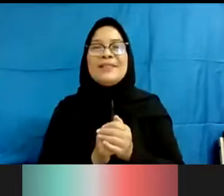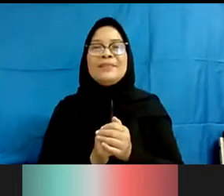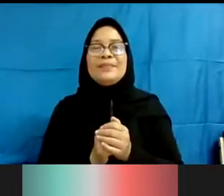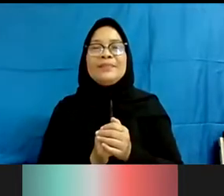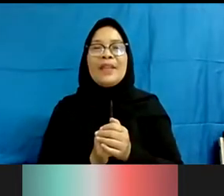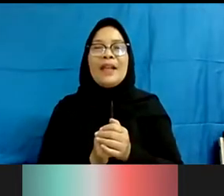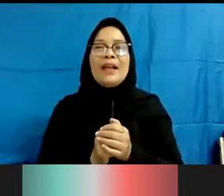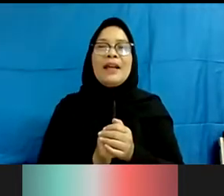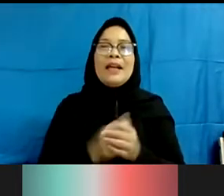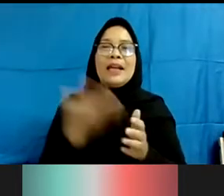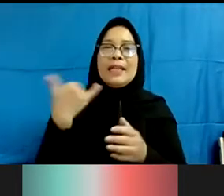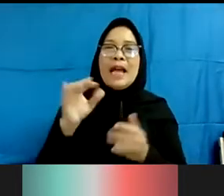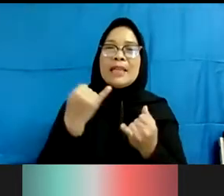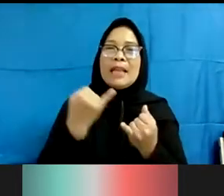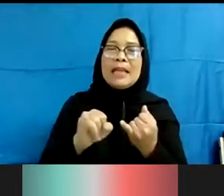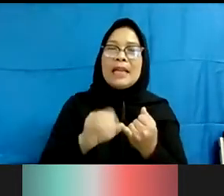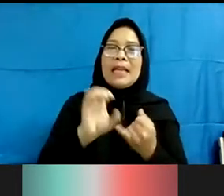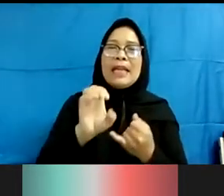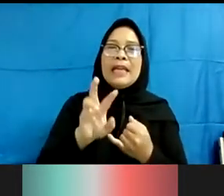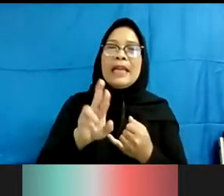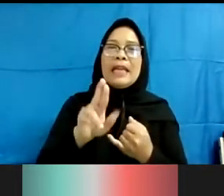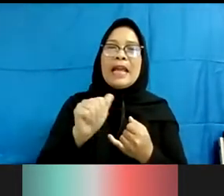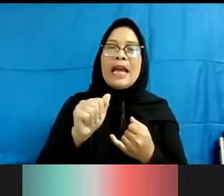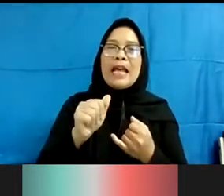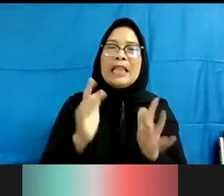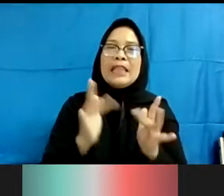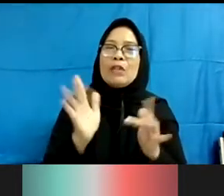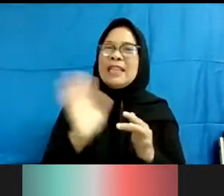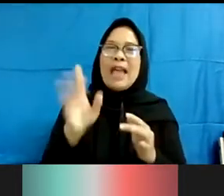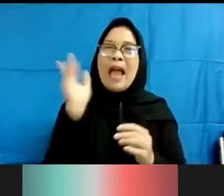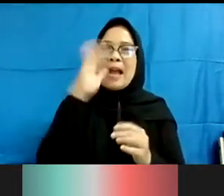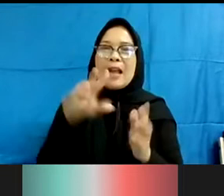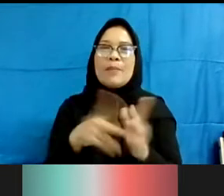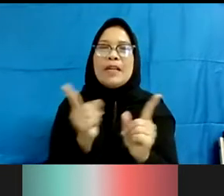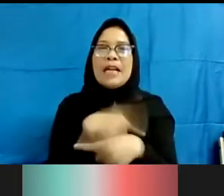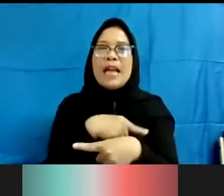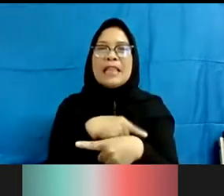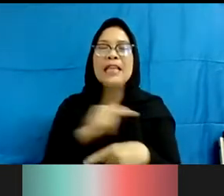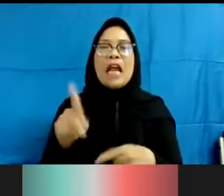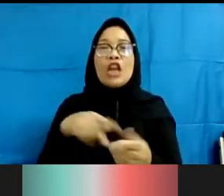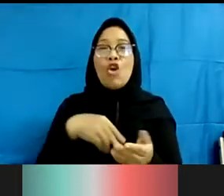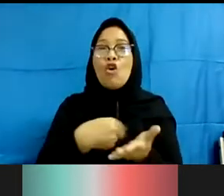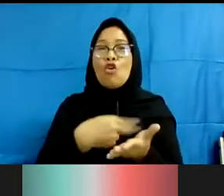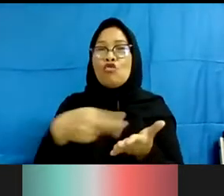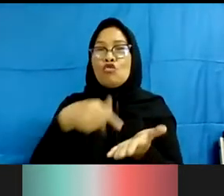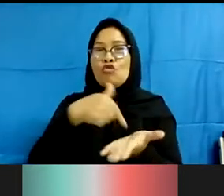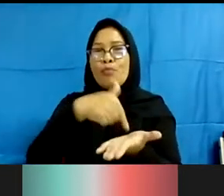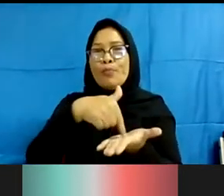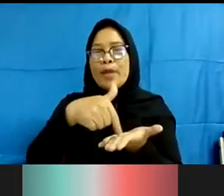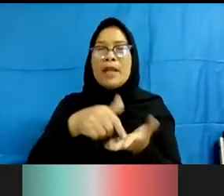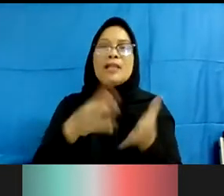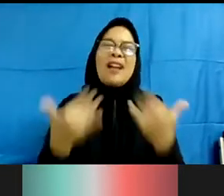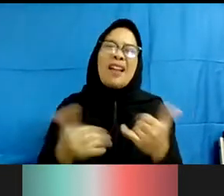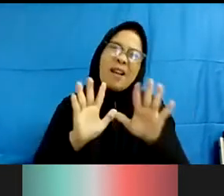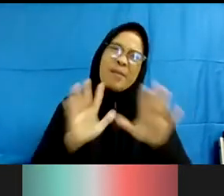BRAILLE yang terakhir adalah era teknologi tidak akan menggantikan huruf braille. Jadi ketika sekarang sudah banyak